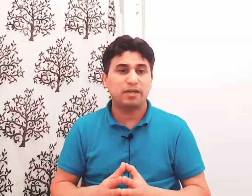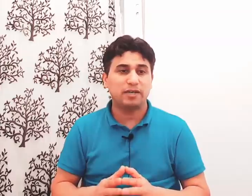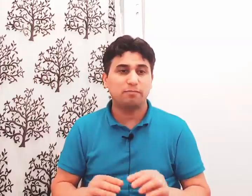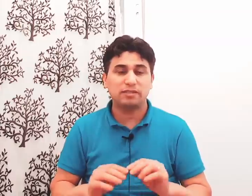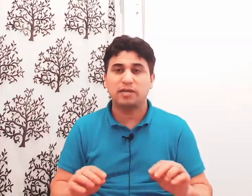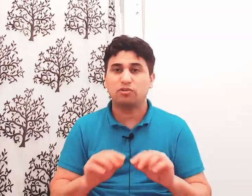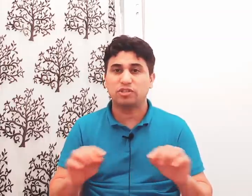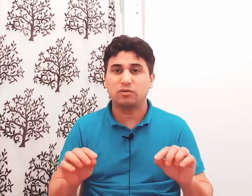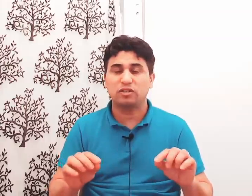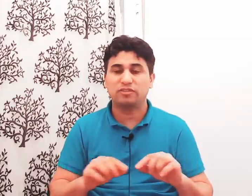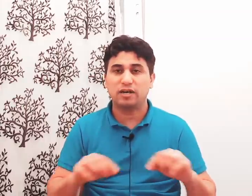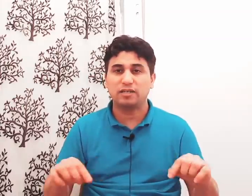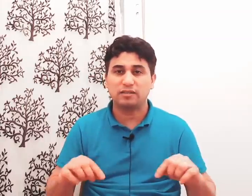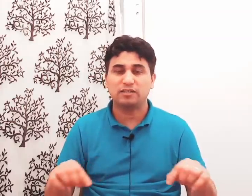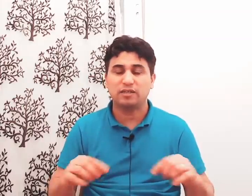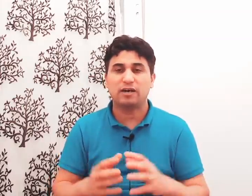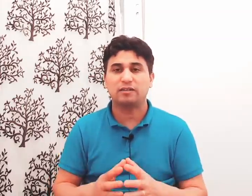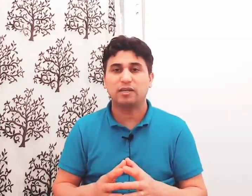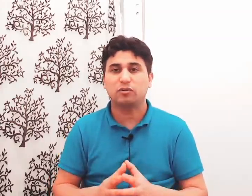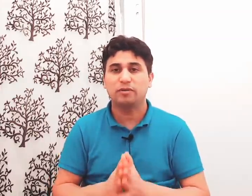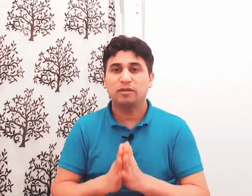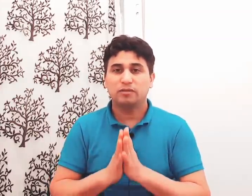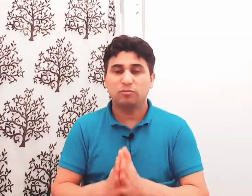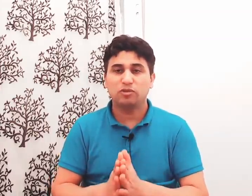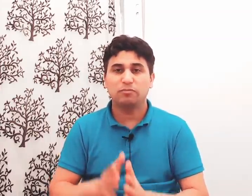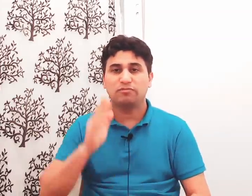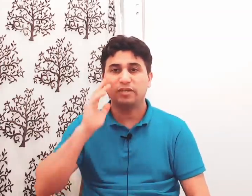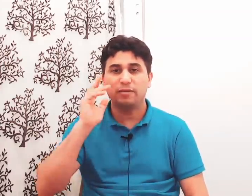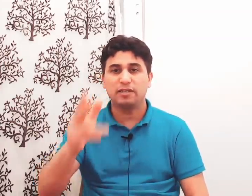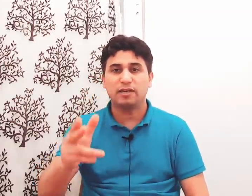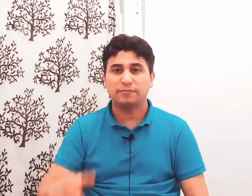كما العاده، ما تنساوش تشاركوني في التعاليق لتحت يعني الاراء ديالكم. دمتم في امان الله.